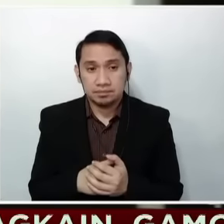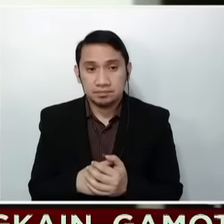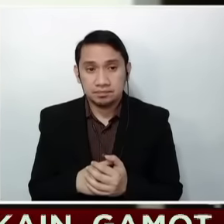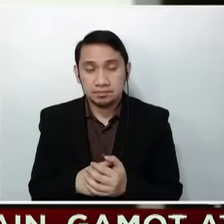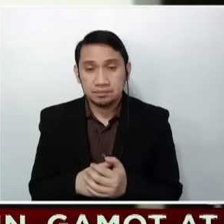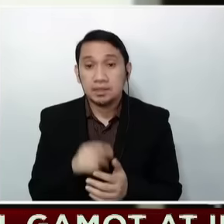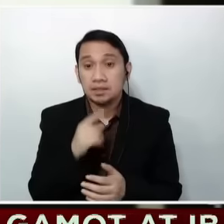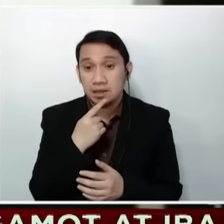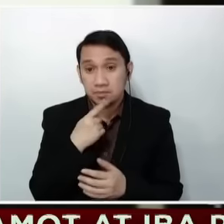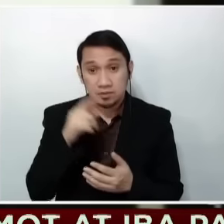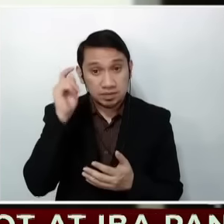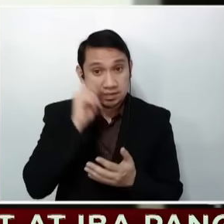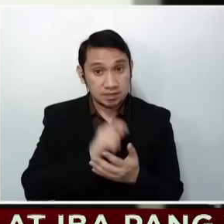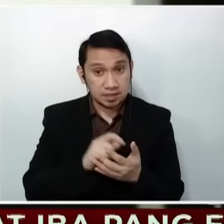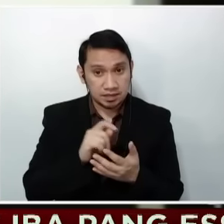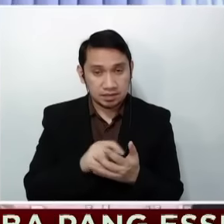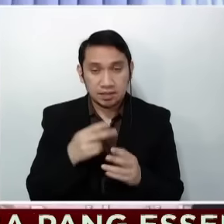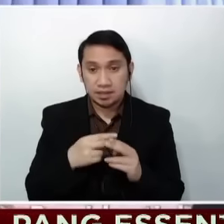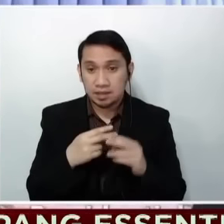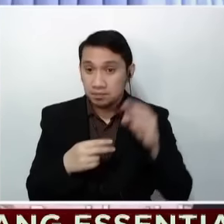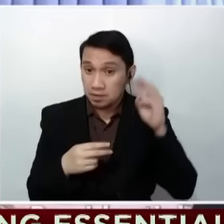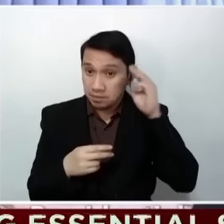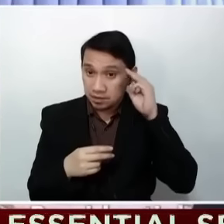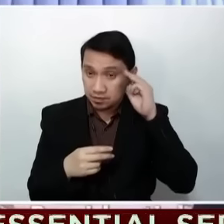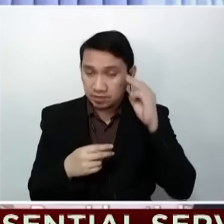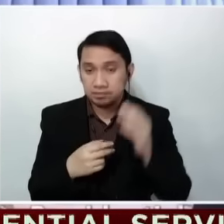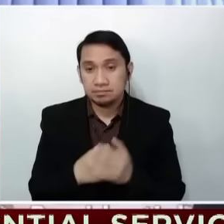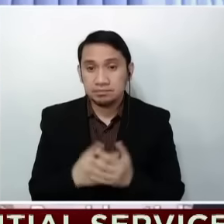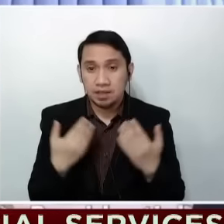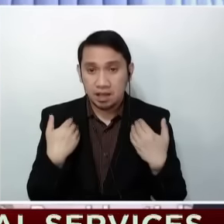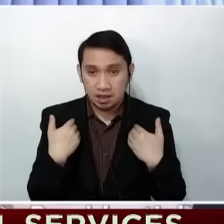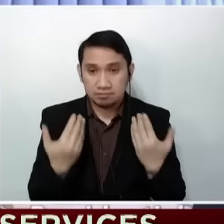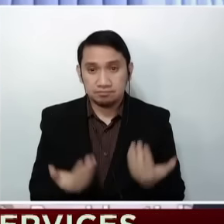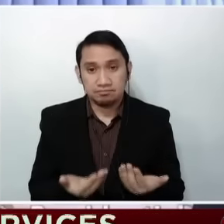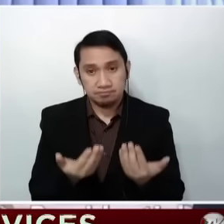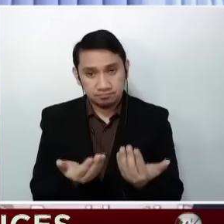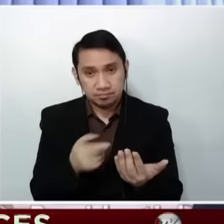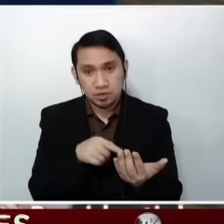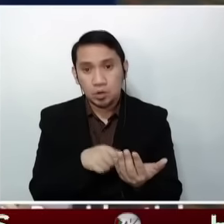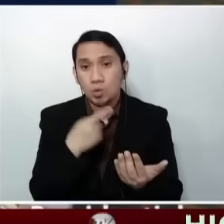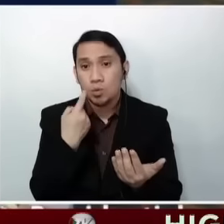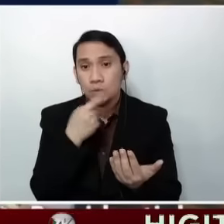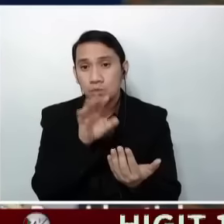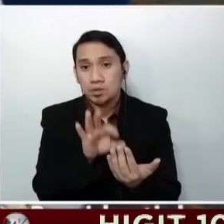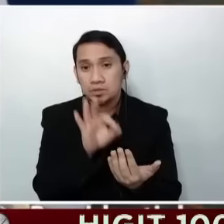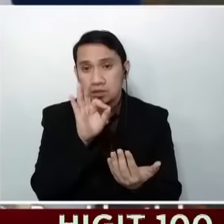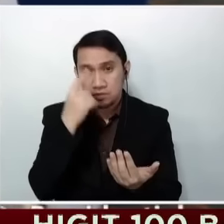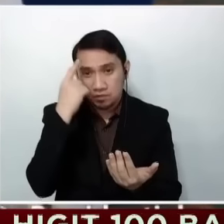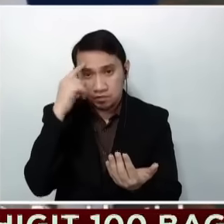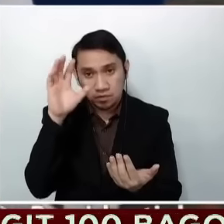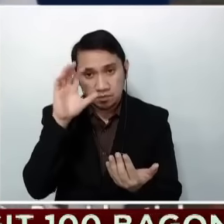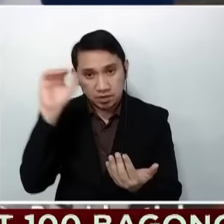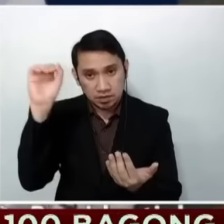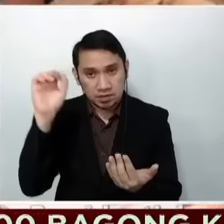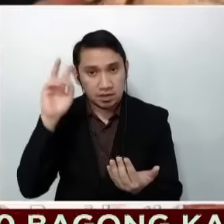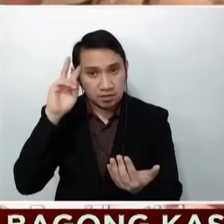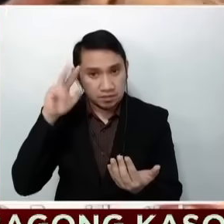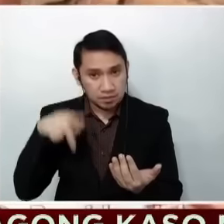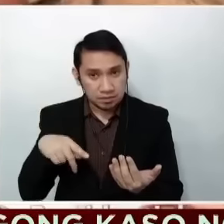Party Secretary General Melvin Matibag, doon ilalatag ang mga pagpipilian nilang kandidato sa pagka-presidente,